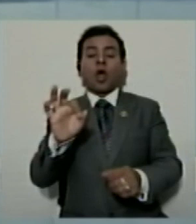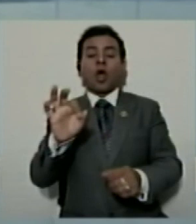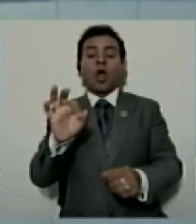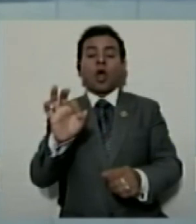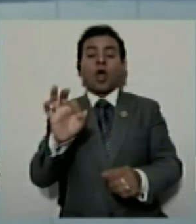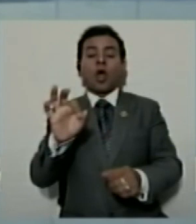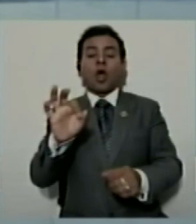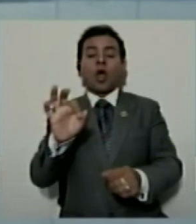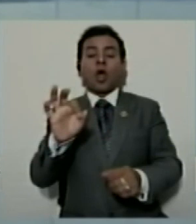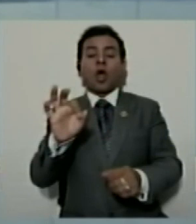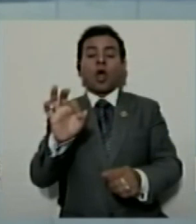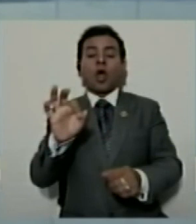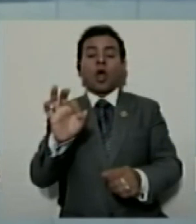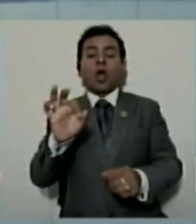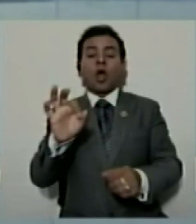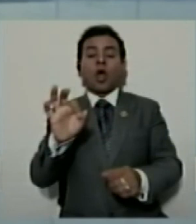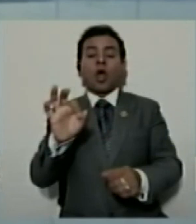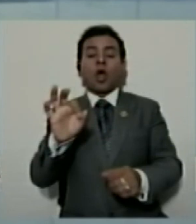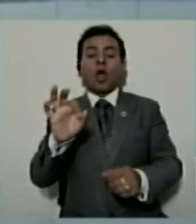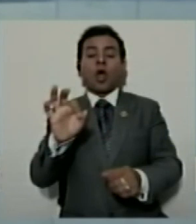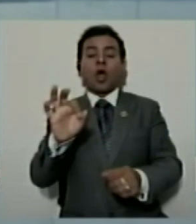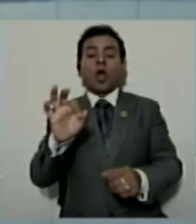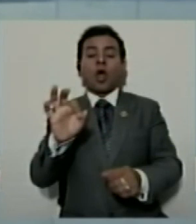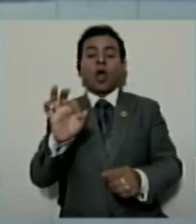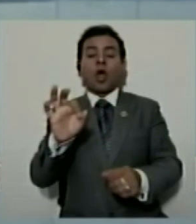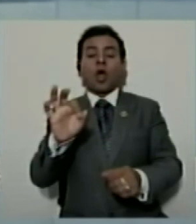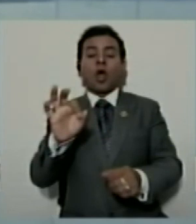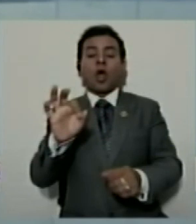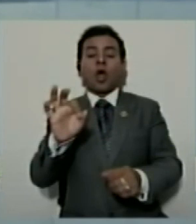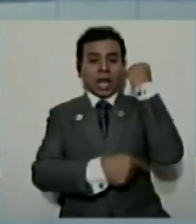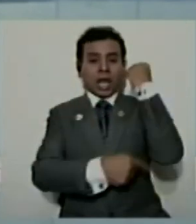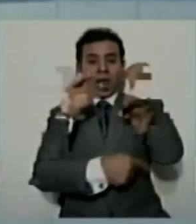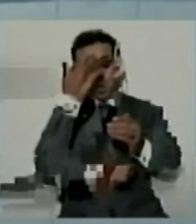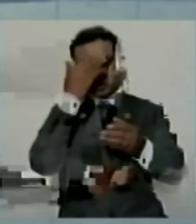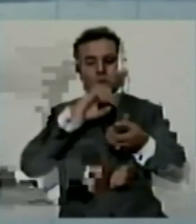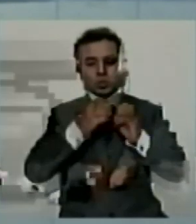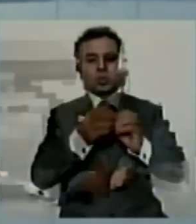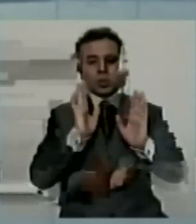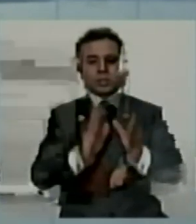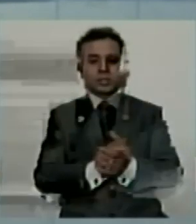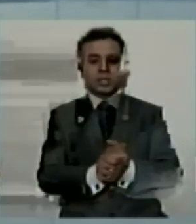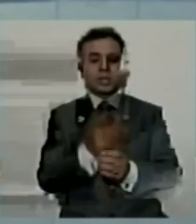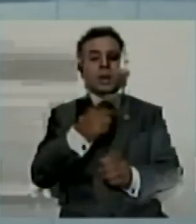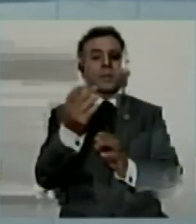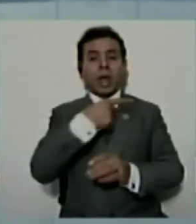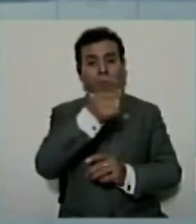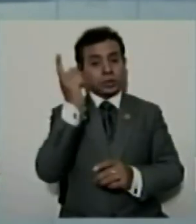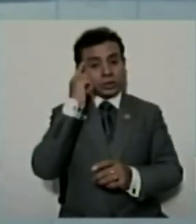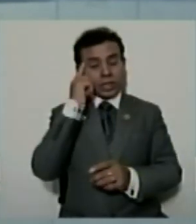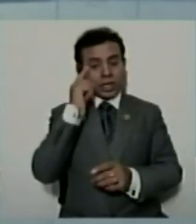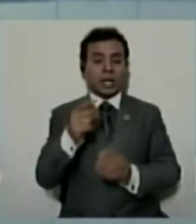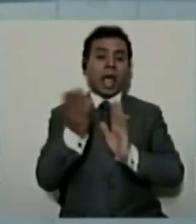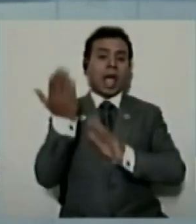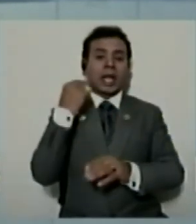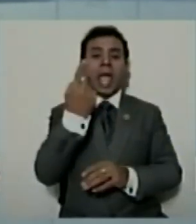মাসে যারা মৃত্যুবরণ করেছেন এ পর্যন্ত আমরা সবার দিদিহী আত্মার কামনা শান্তি কামনা করি, এবং যারা অসুস্থ